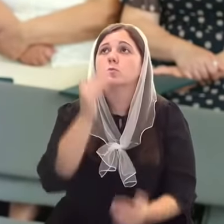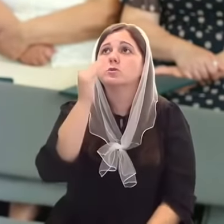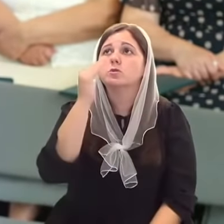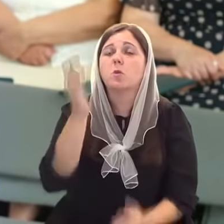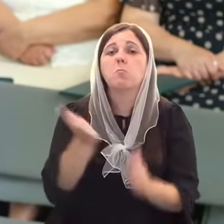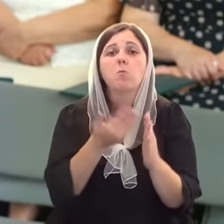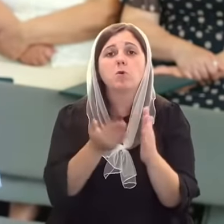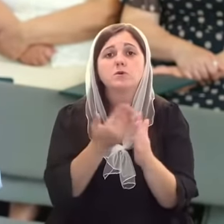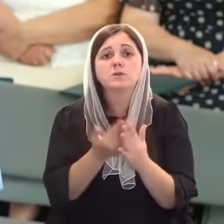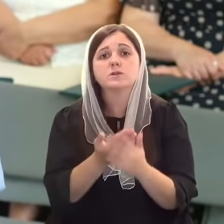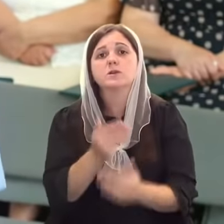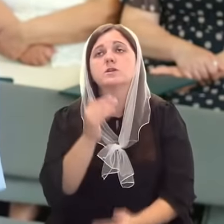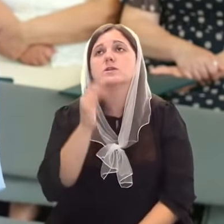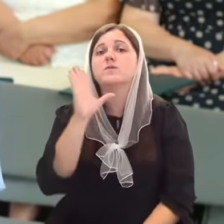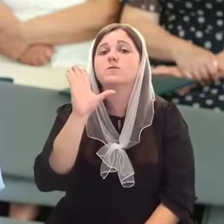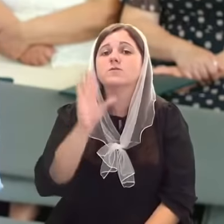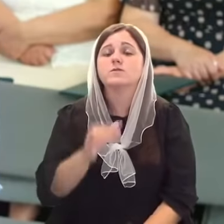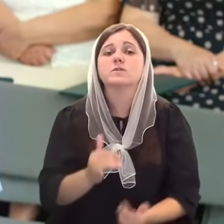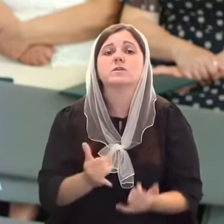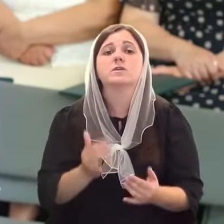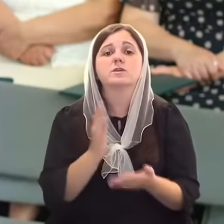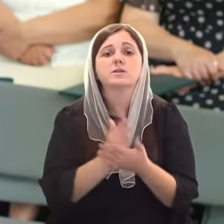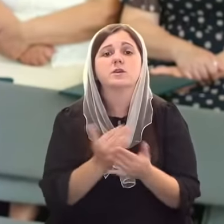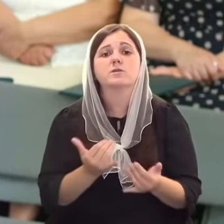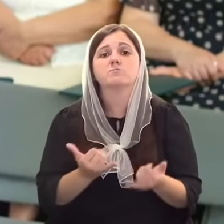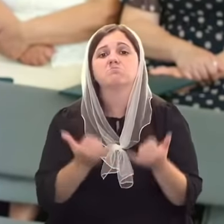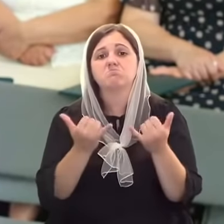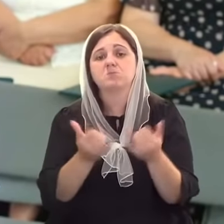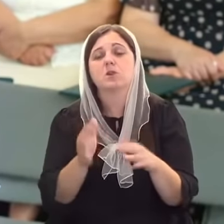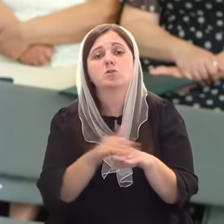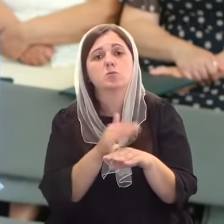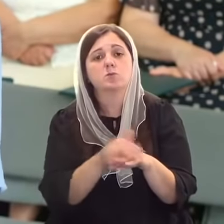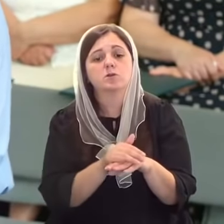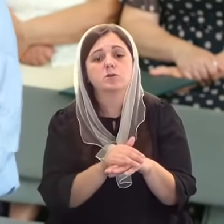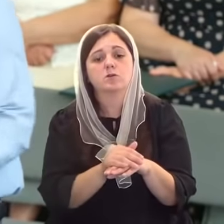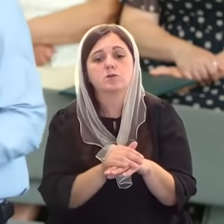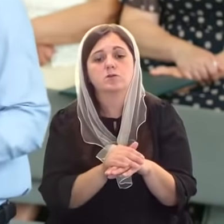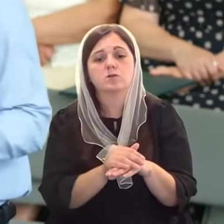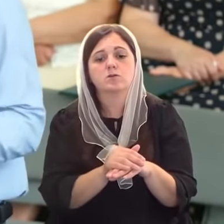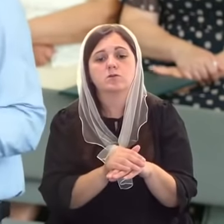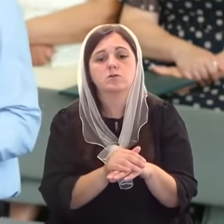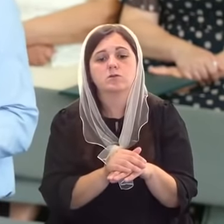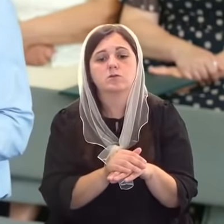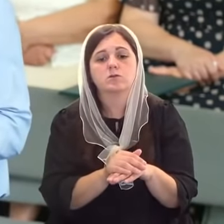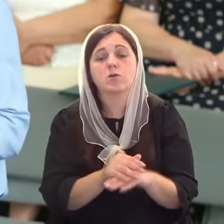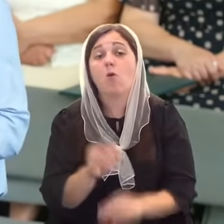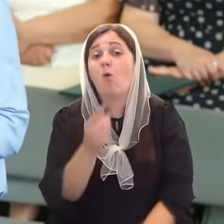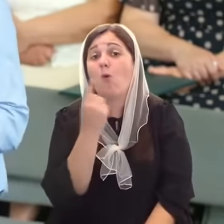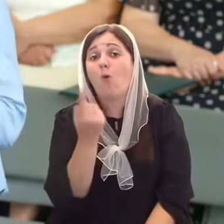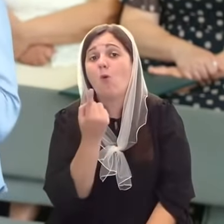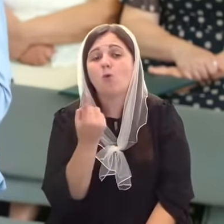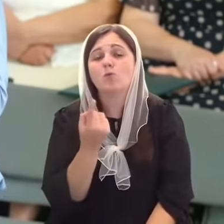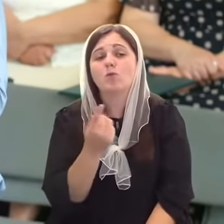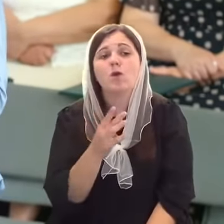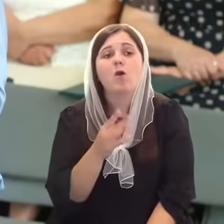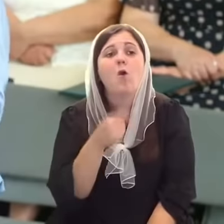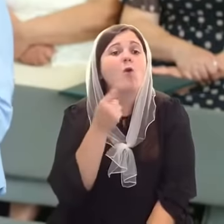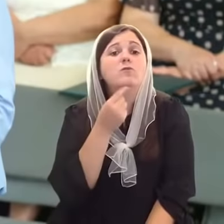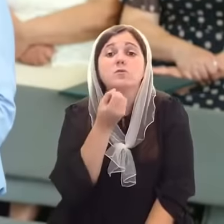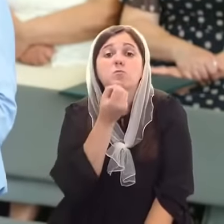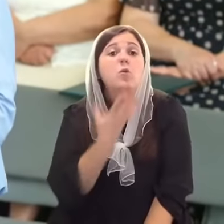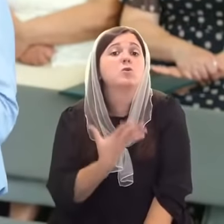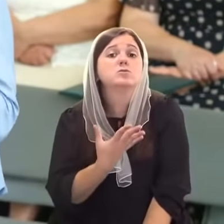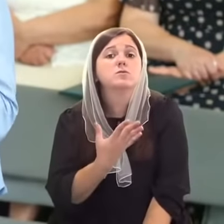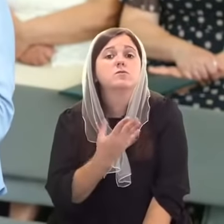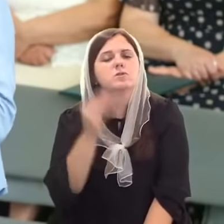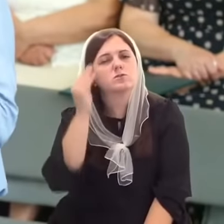по Его изволению все содействует. Братья и сестры, одно дело цитировать, одно дело говорить его